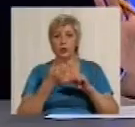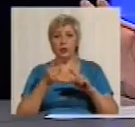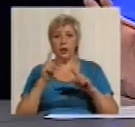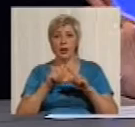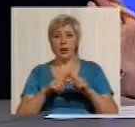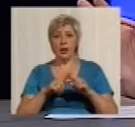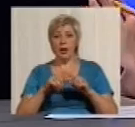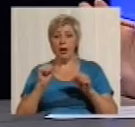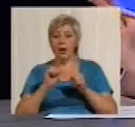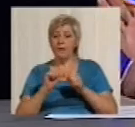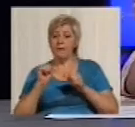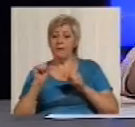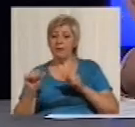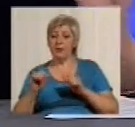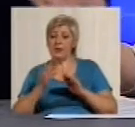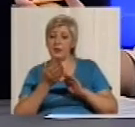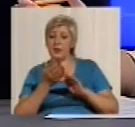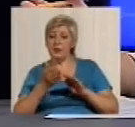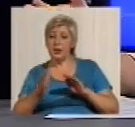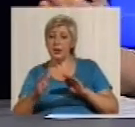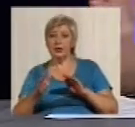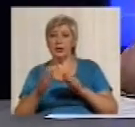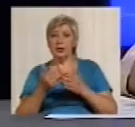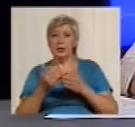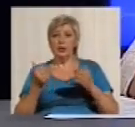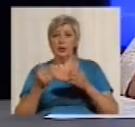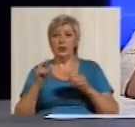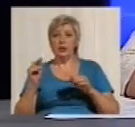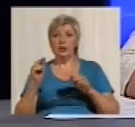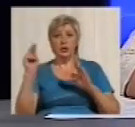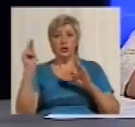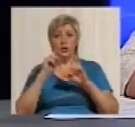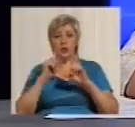відділена, так? Розкажіть, як вона відділена від шкільного подвір'я?